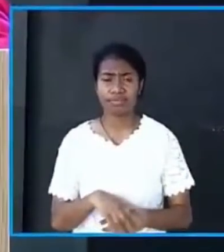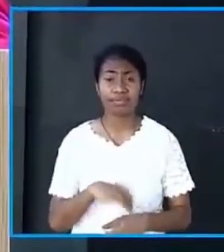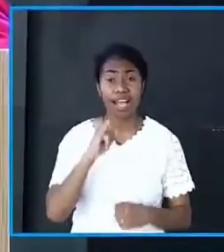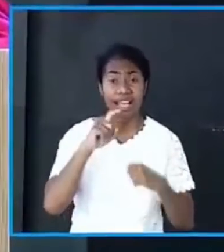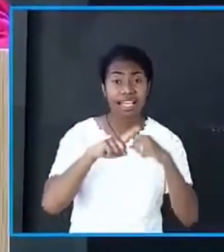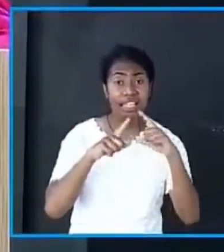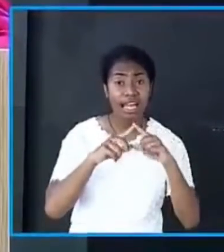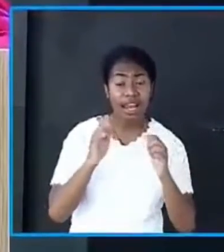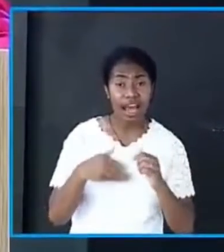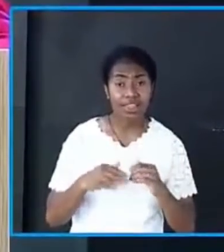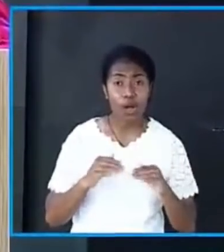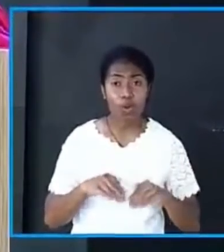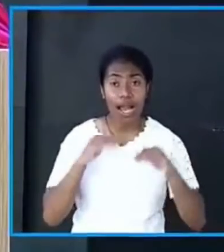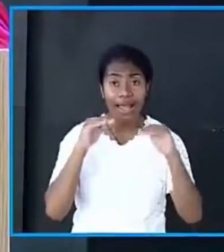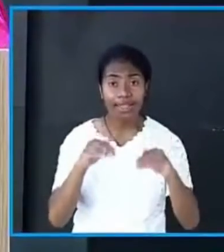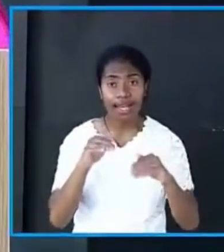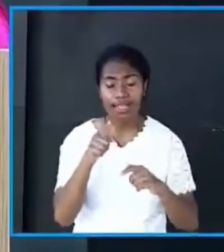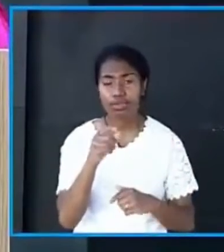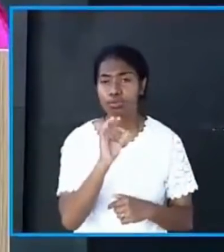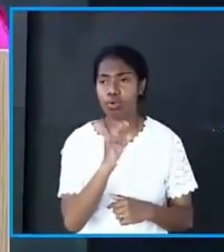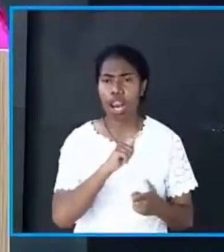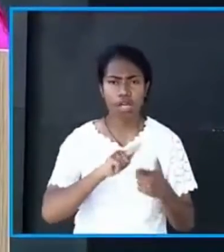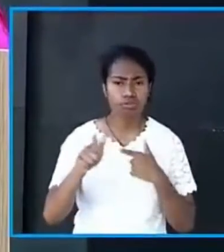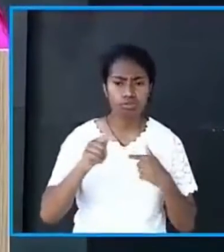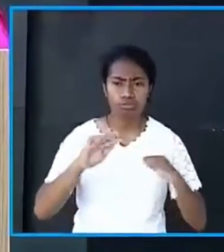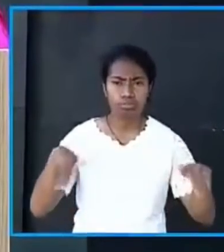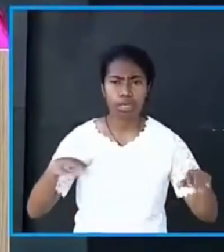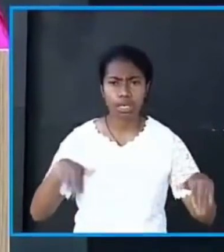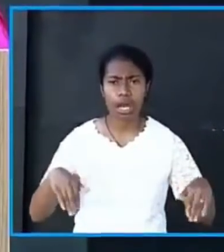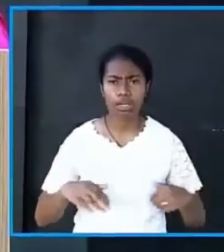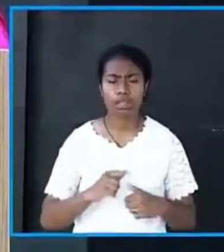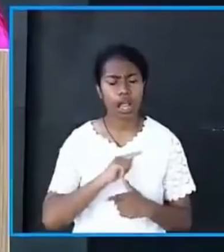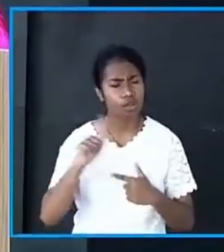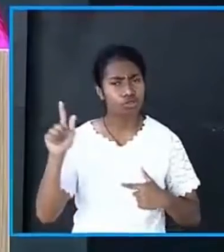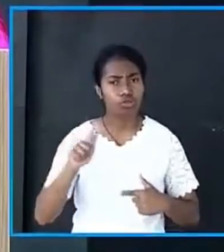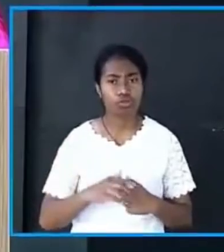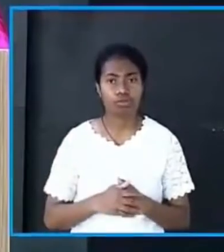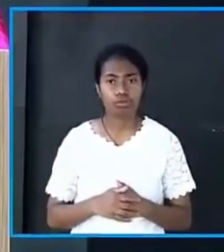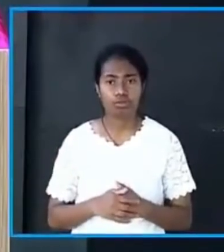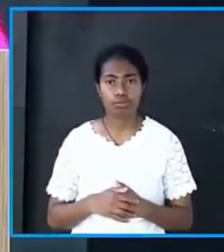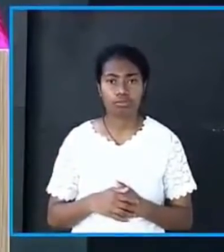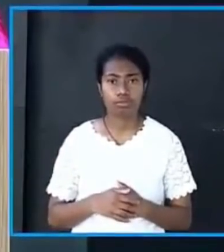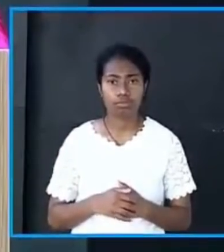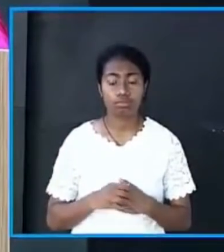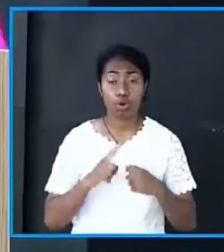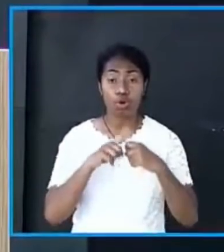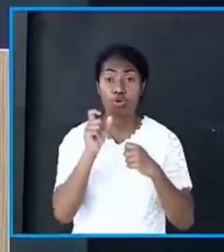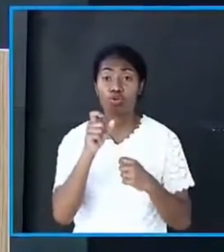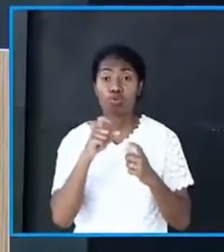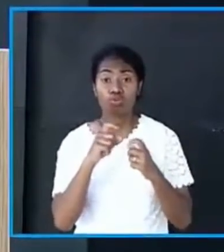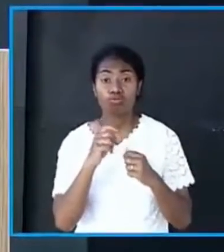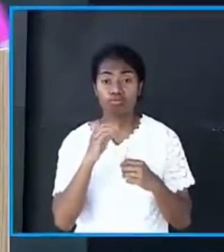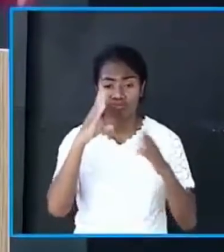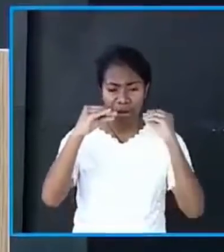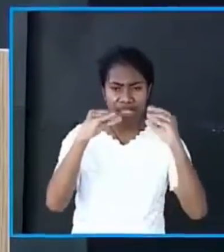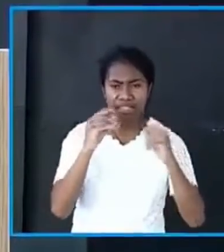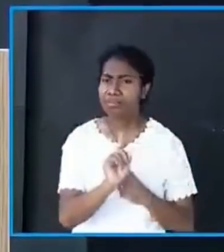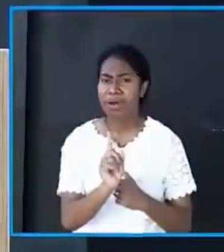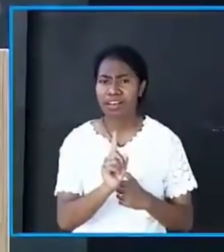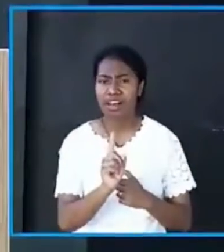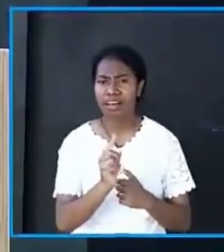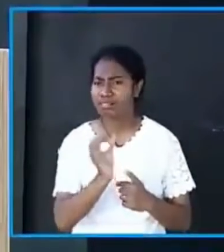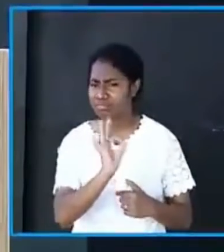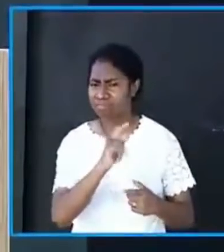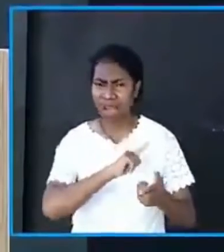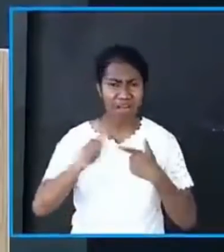katak begitu lahir langsung bisa berenang kursus di mana ia tidak akan Tuhan